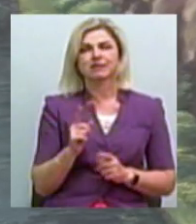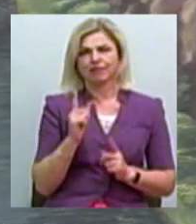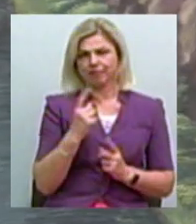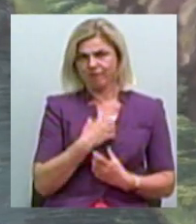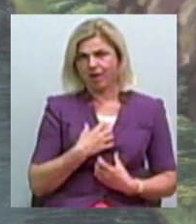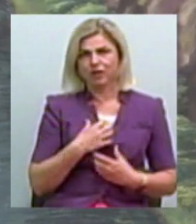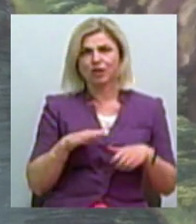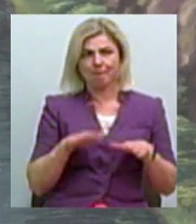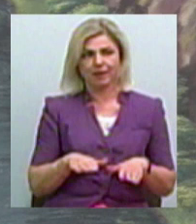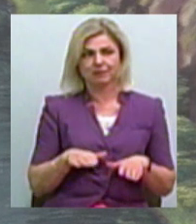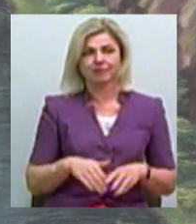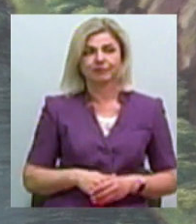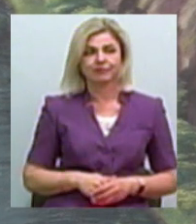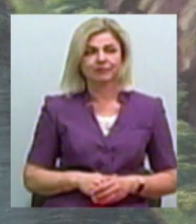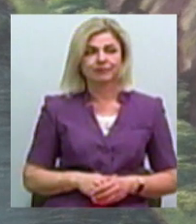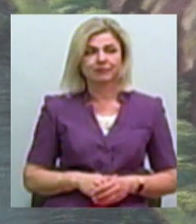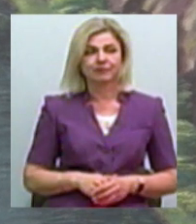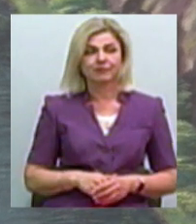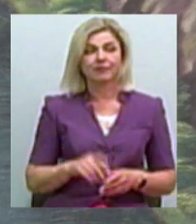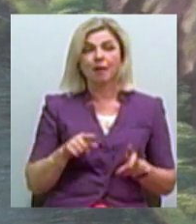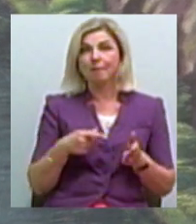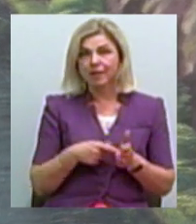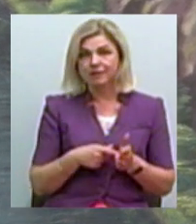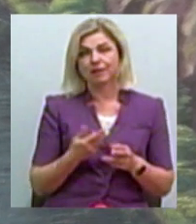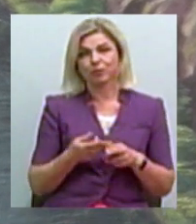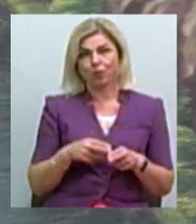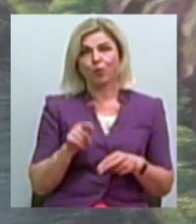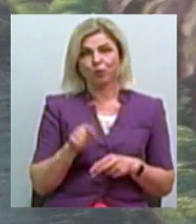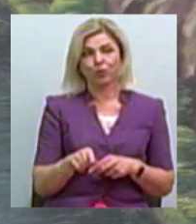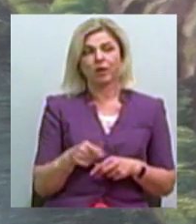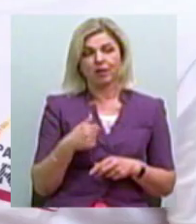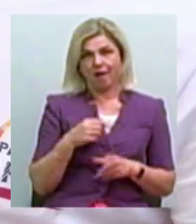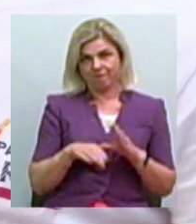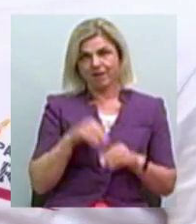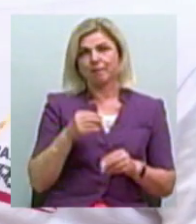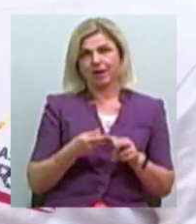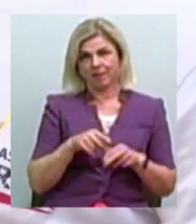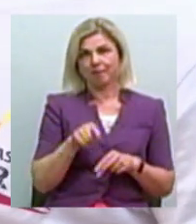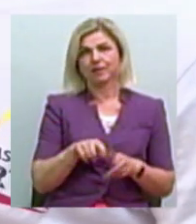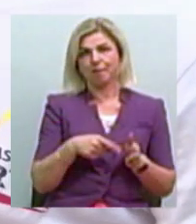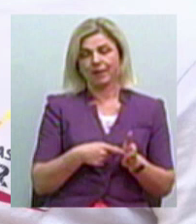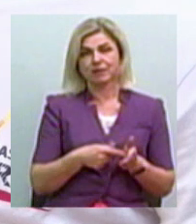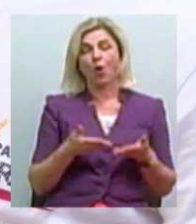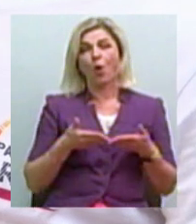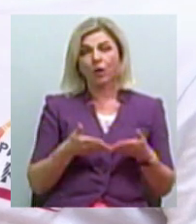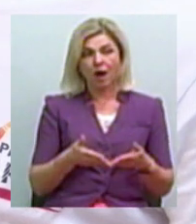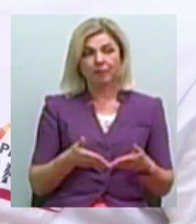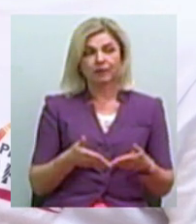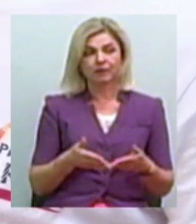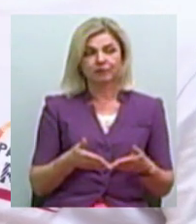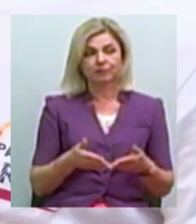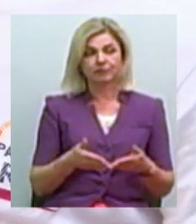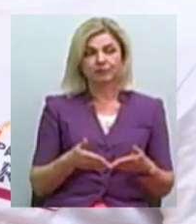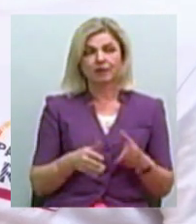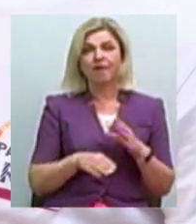визначних міст саме міста, тому вибрали саме його. Ну, кораблик вже